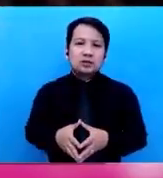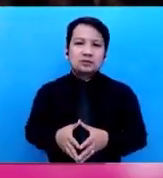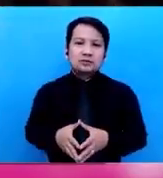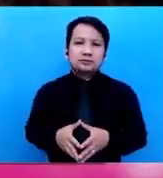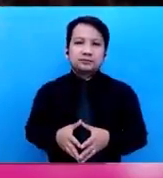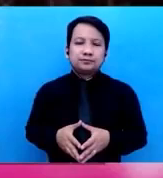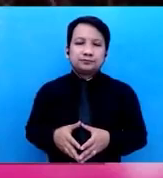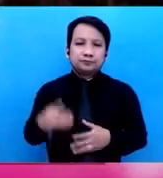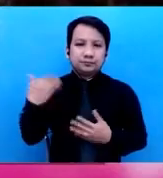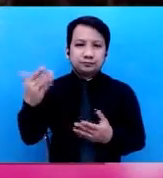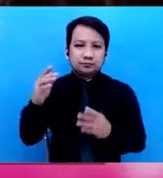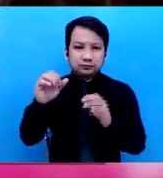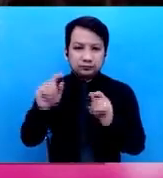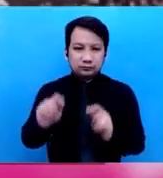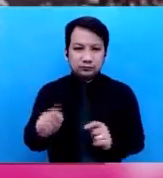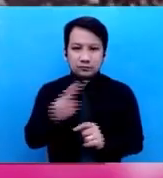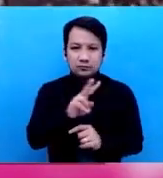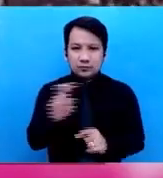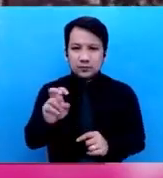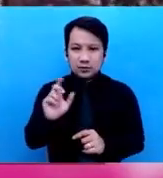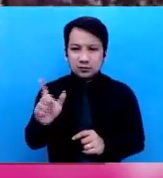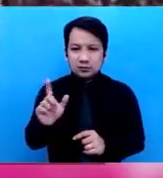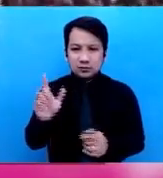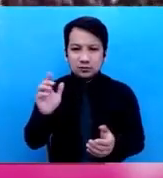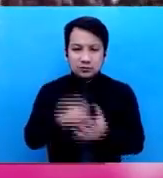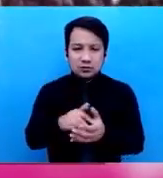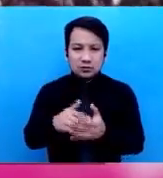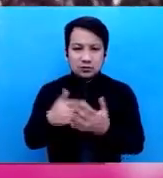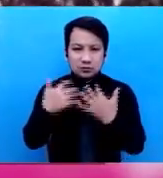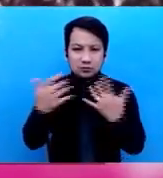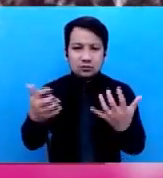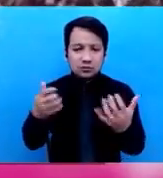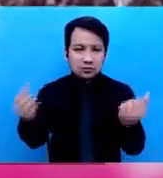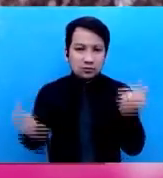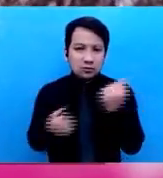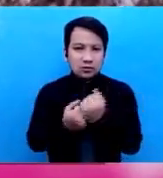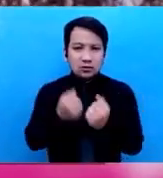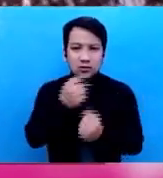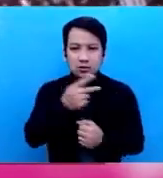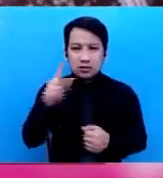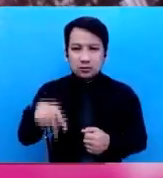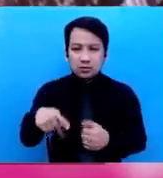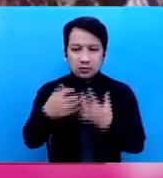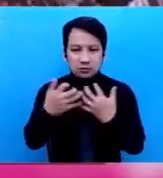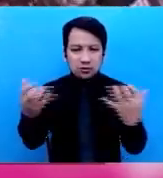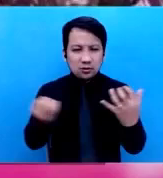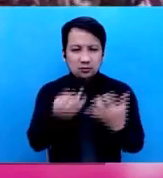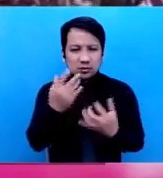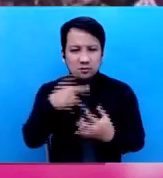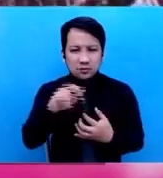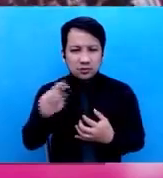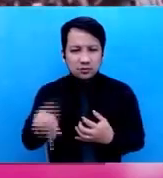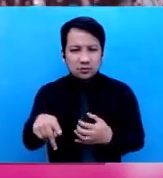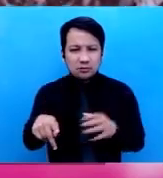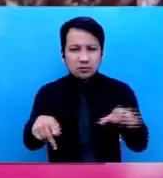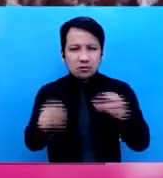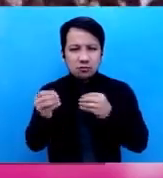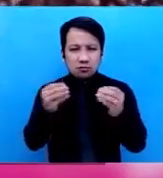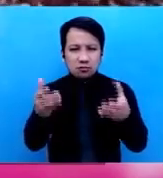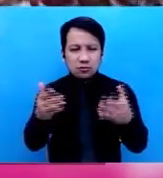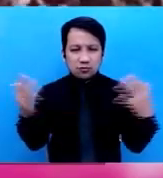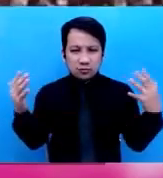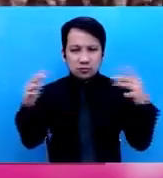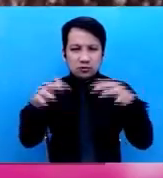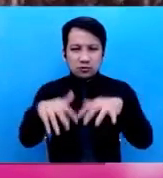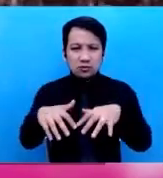Nitong Sabado, 220,000 Lenny supporters o kakampinks ang crowd estimate ng PNP at organizer sa dumagsa sa Lenny